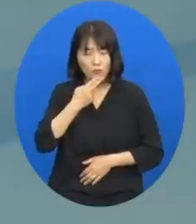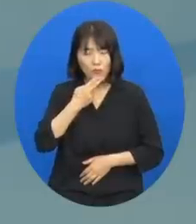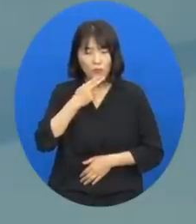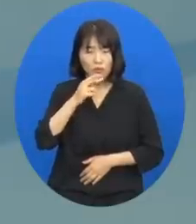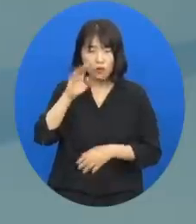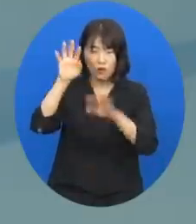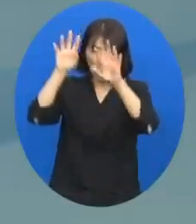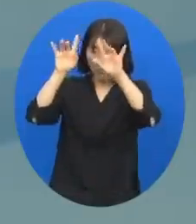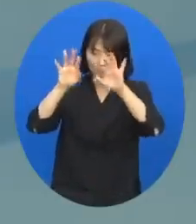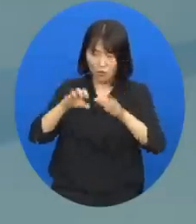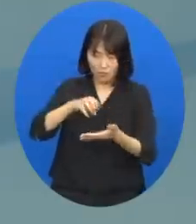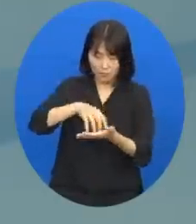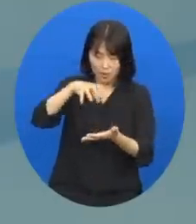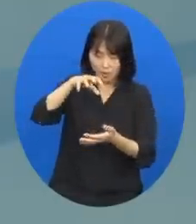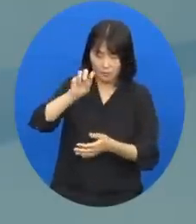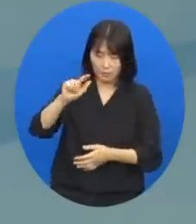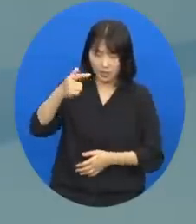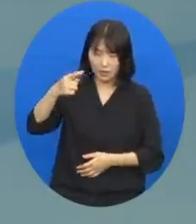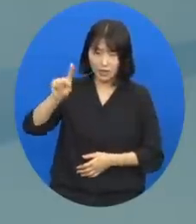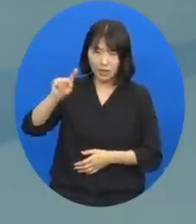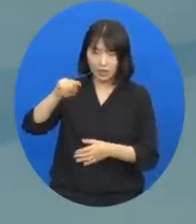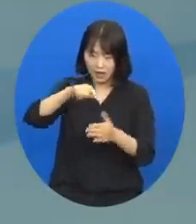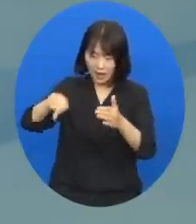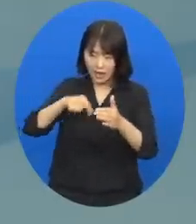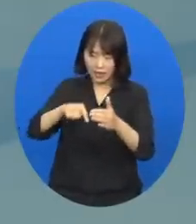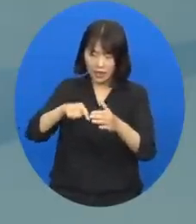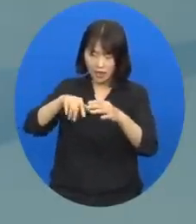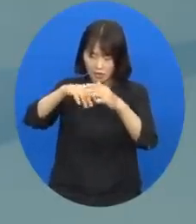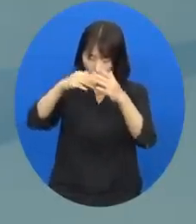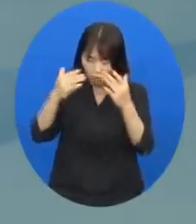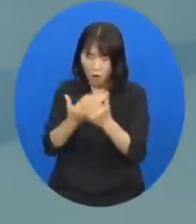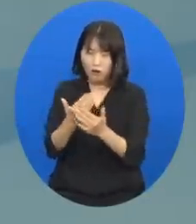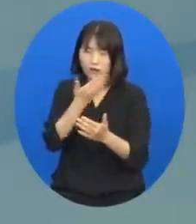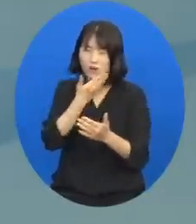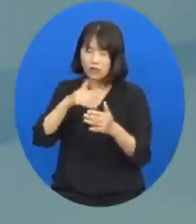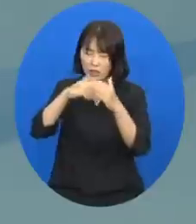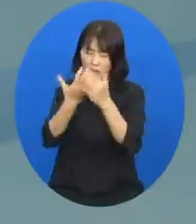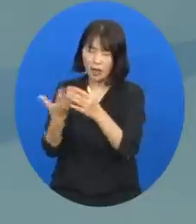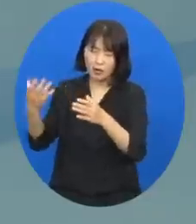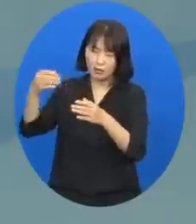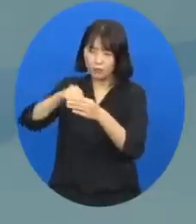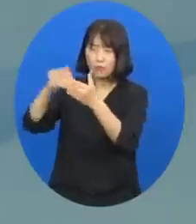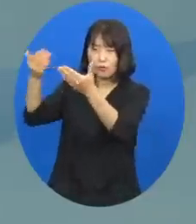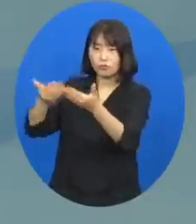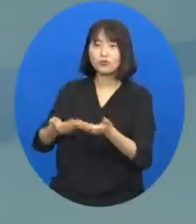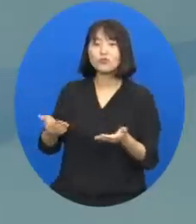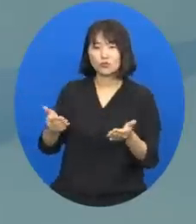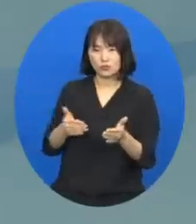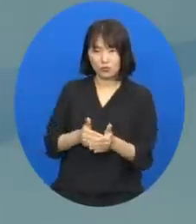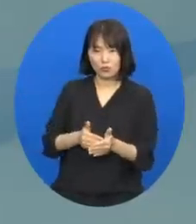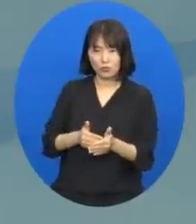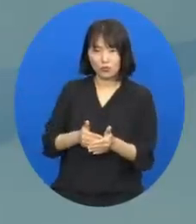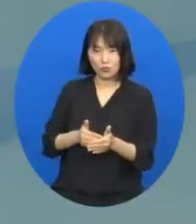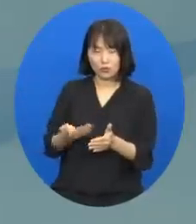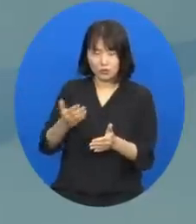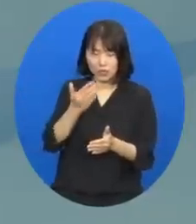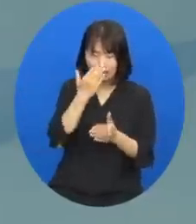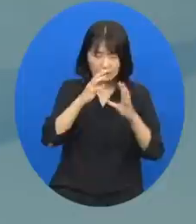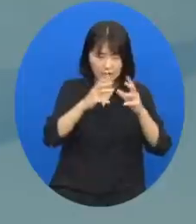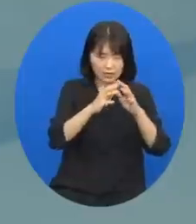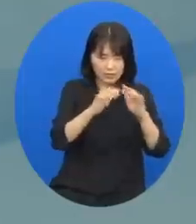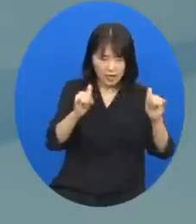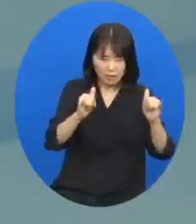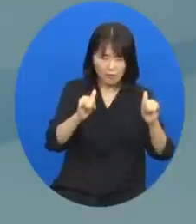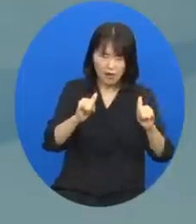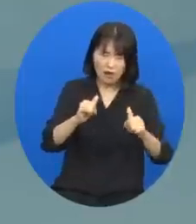그들은 어떻게 생각했어요 나에게 부족하다는 거야 하나님에게 다 주지 않으셨다 있구요 7 사람들은